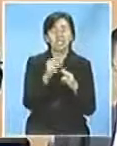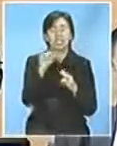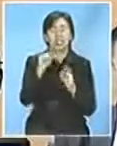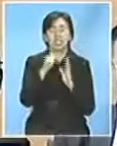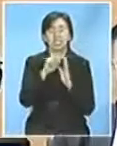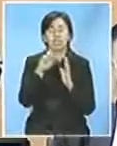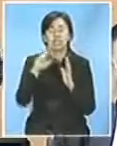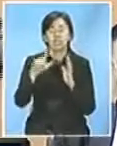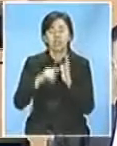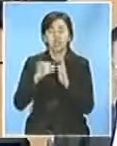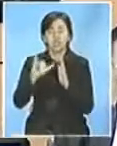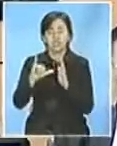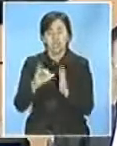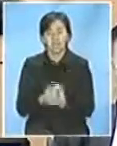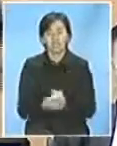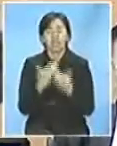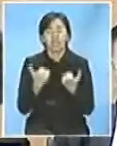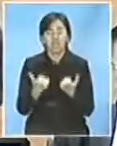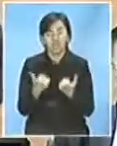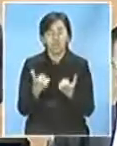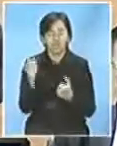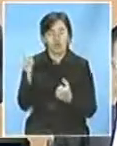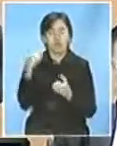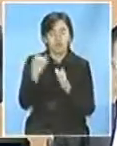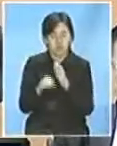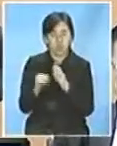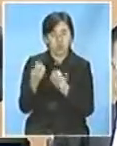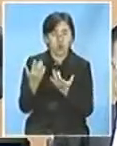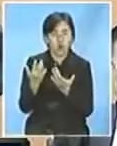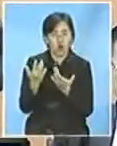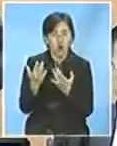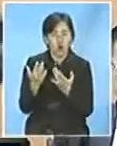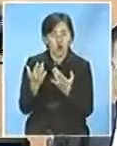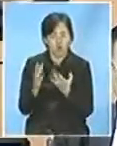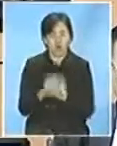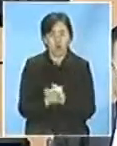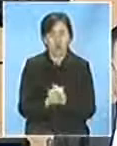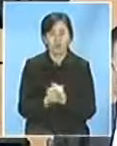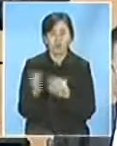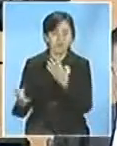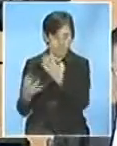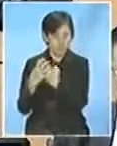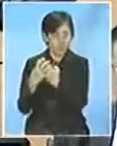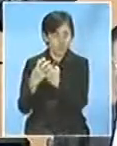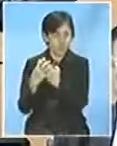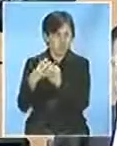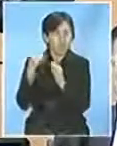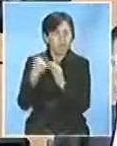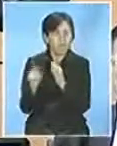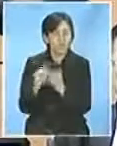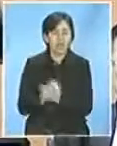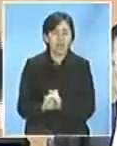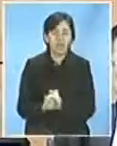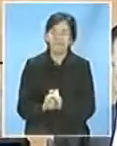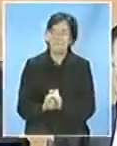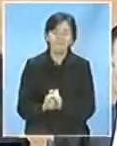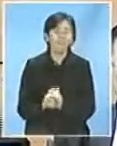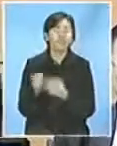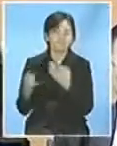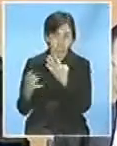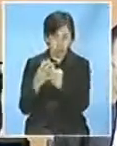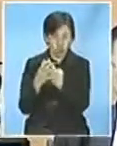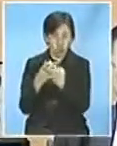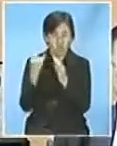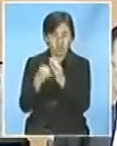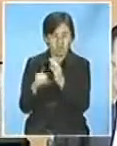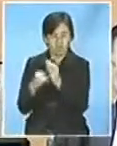านซึ่งปัจจุบันอยู่ในถูกข้อหาที่กำลังรอนิรโทษเนี้ยกำลังมีข้อหาหมิ่นพระบรมเดชานุภาพติดคุกอยู่2